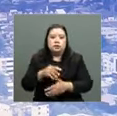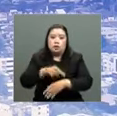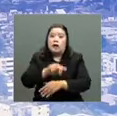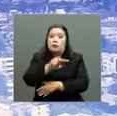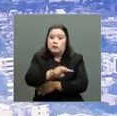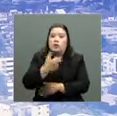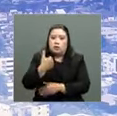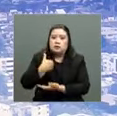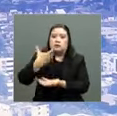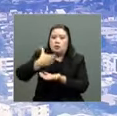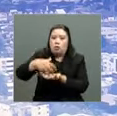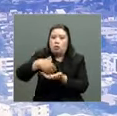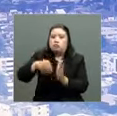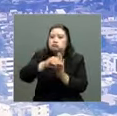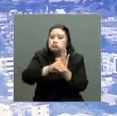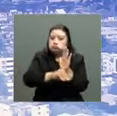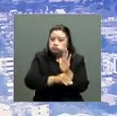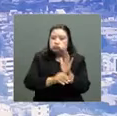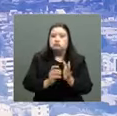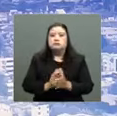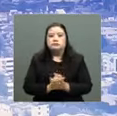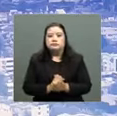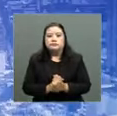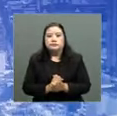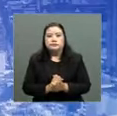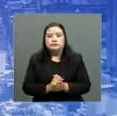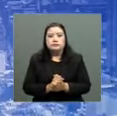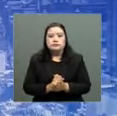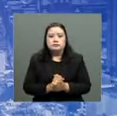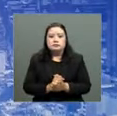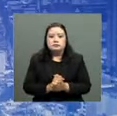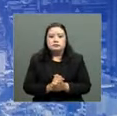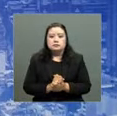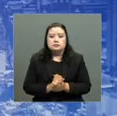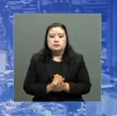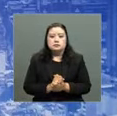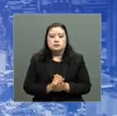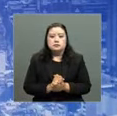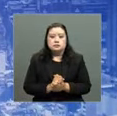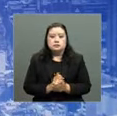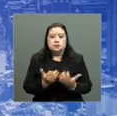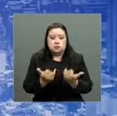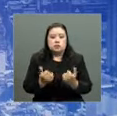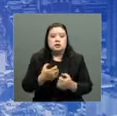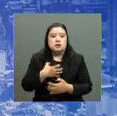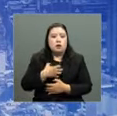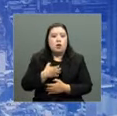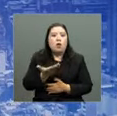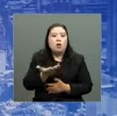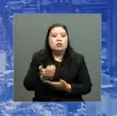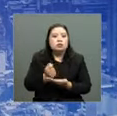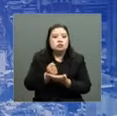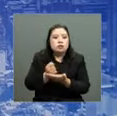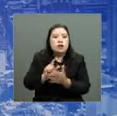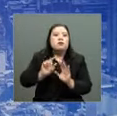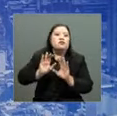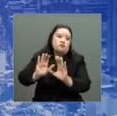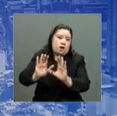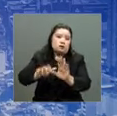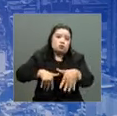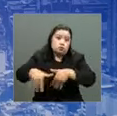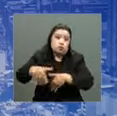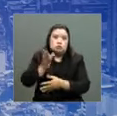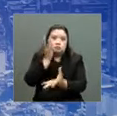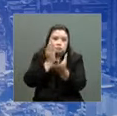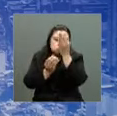ายสองนี้นะครับ ค่ะสุดท้ายให้คุณหมอนะคะช่วยฝากประเด็นเพิ่มเติมถึงคุณผู้ชมแล้วก็ประชาชนที่ติดตาม